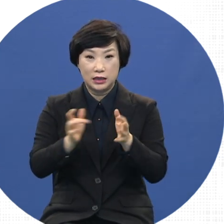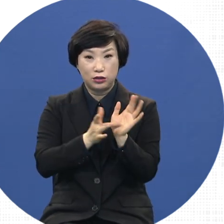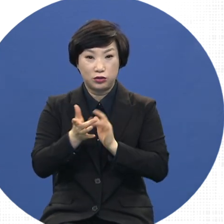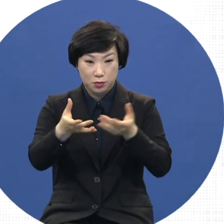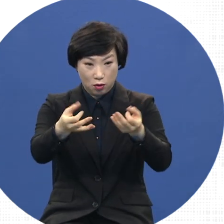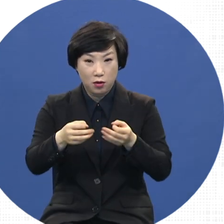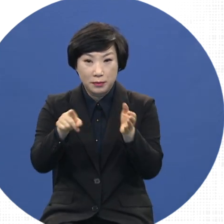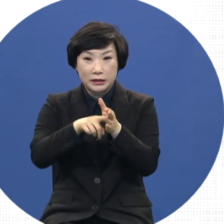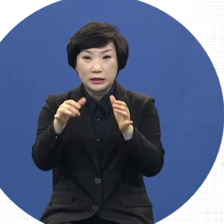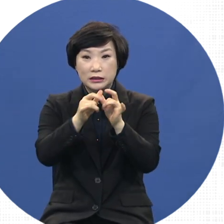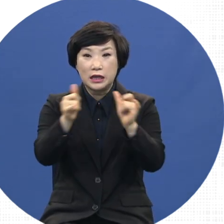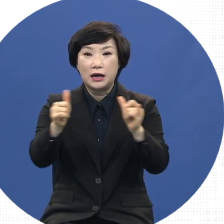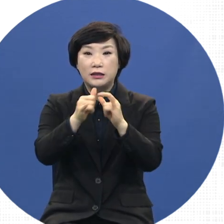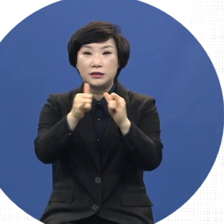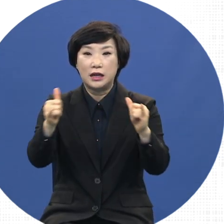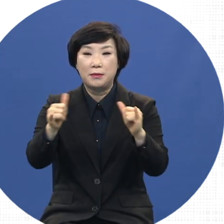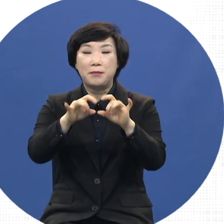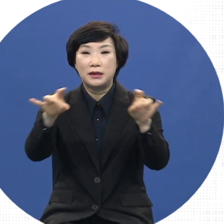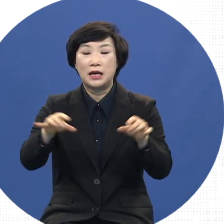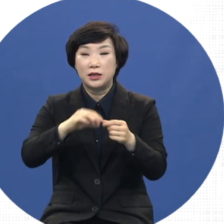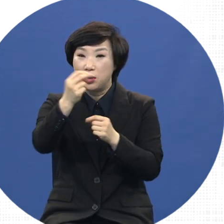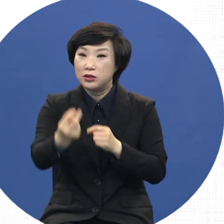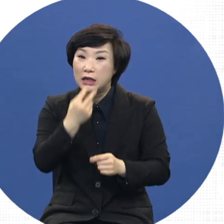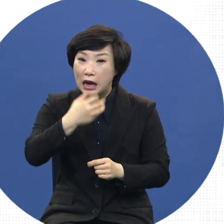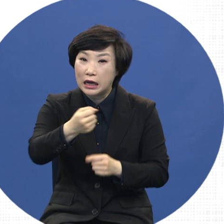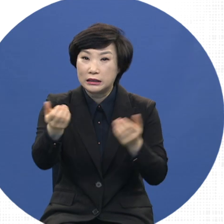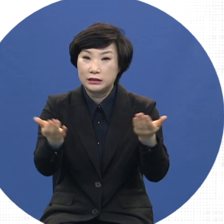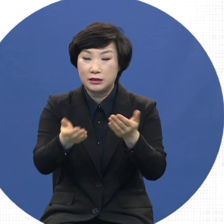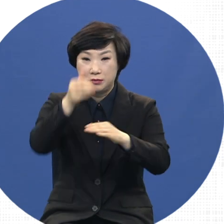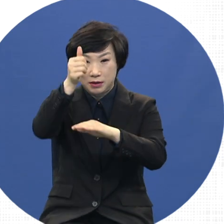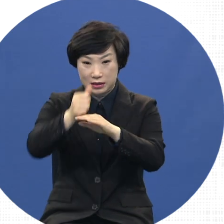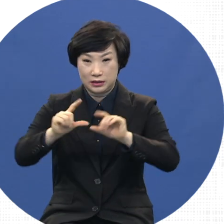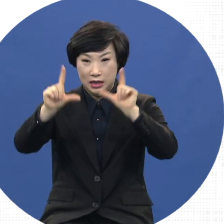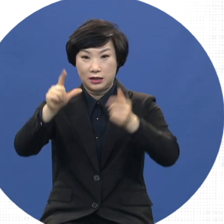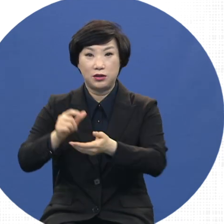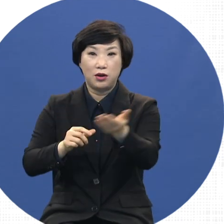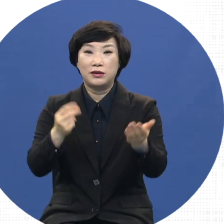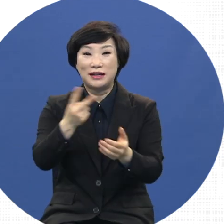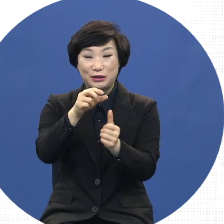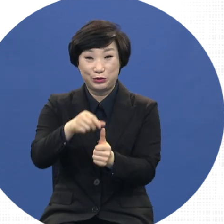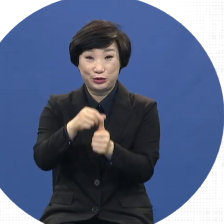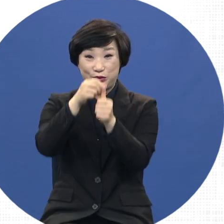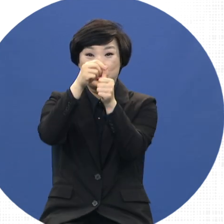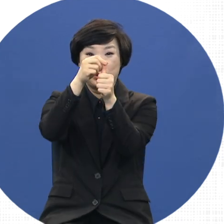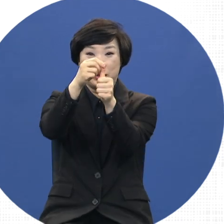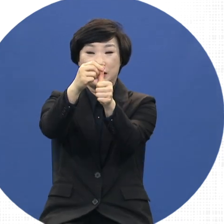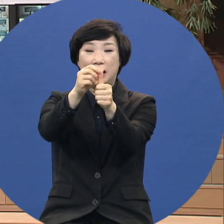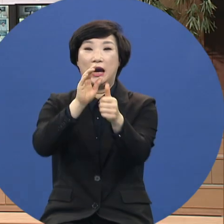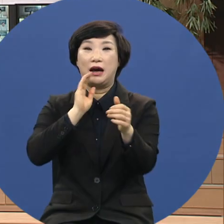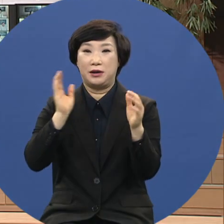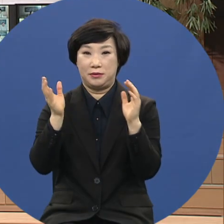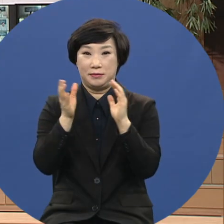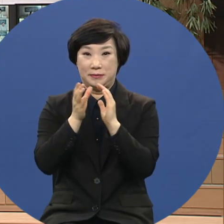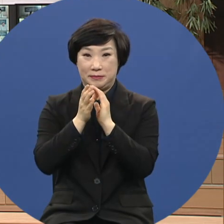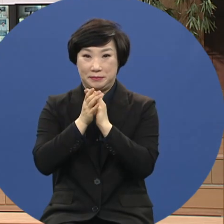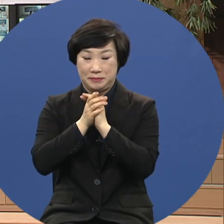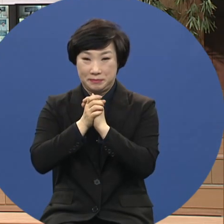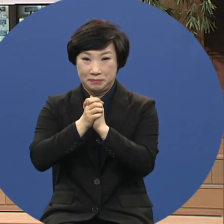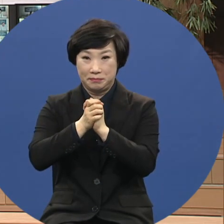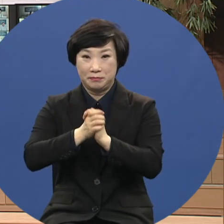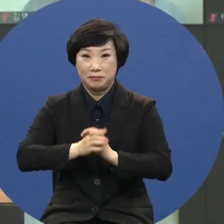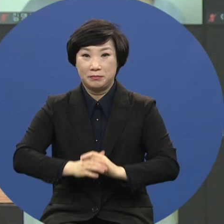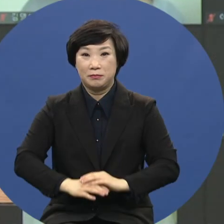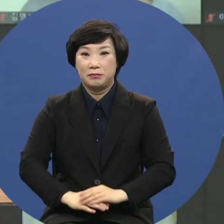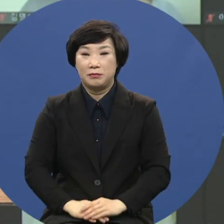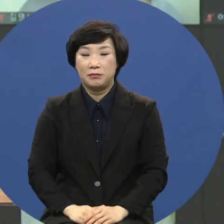영생을 얻는 이것이니 마지막 날에 내가 이를 다시 살리리라 하시니라. 아멘.